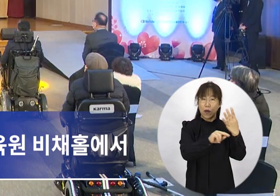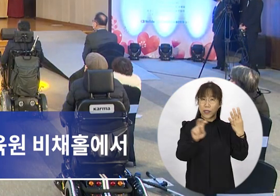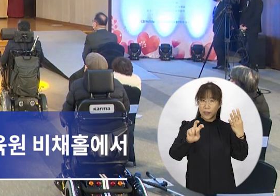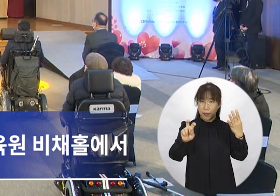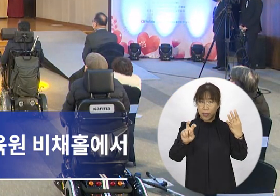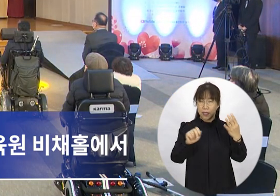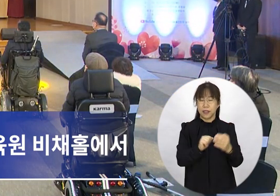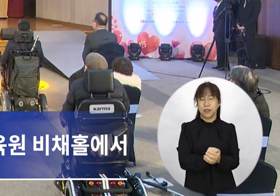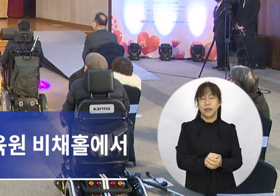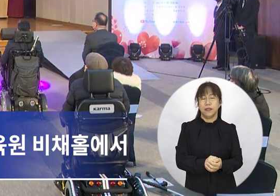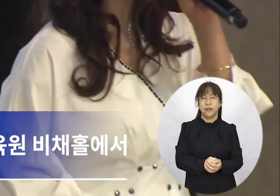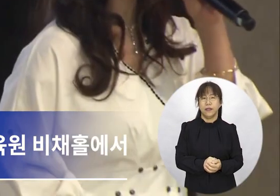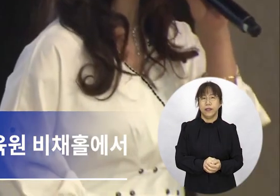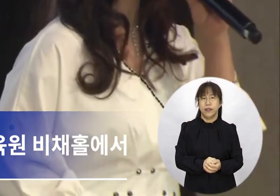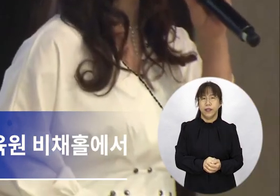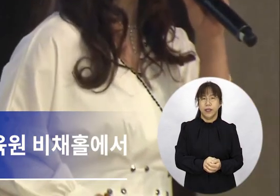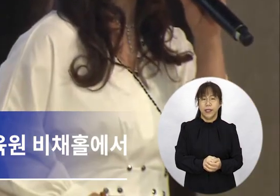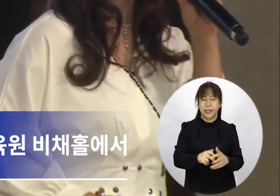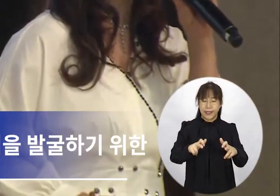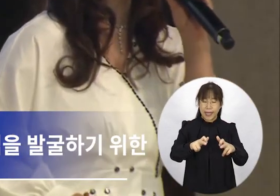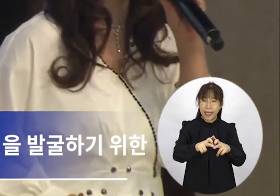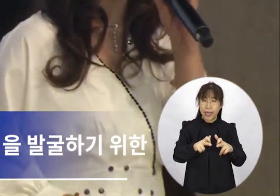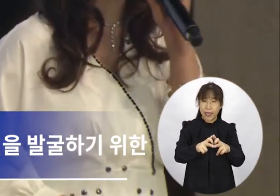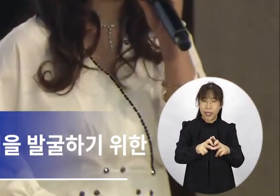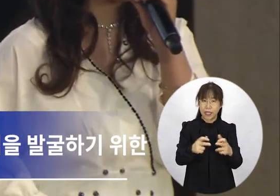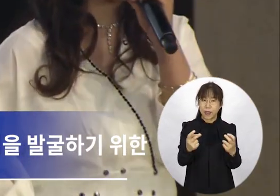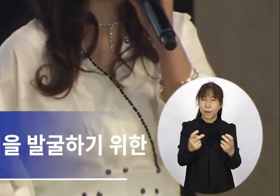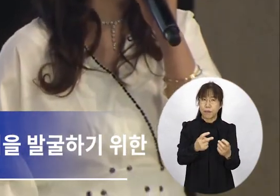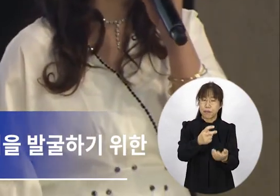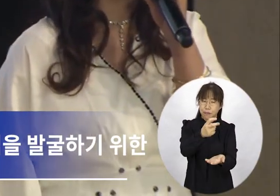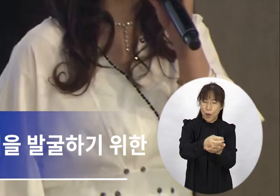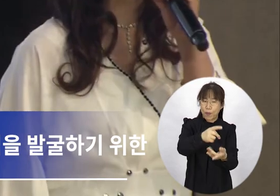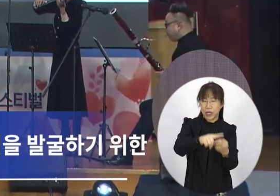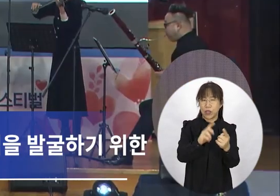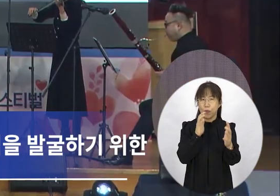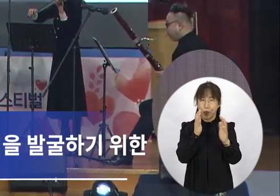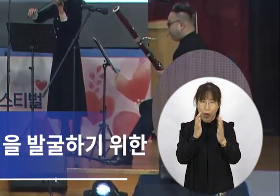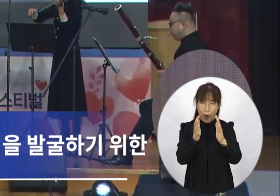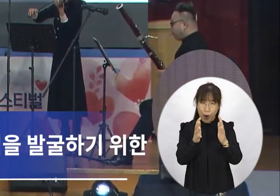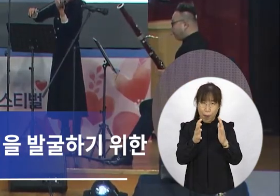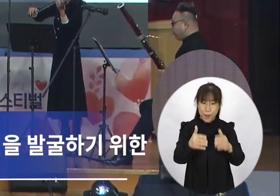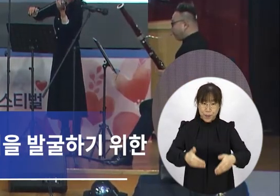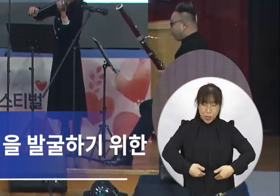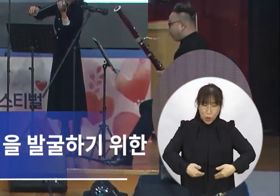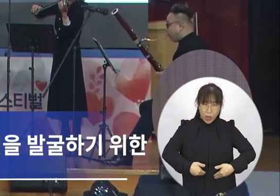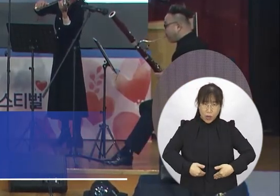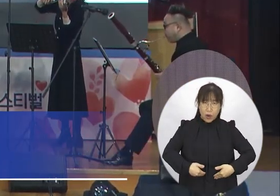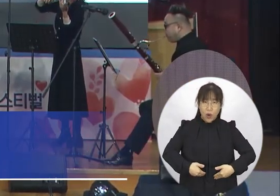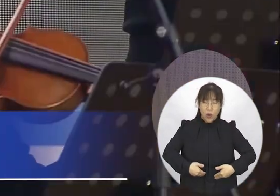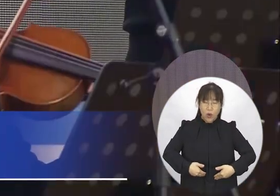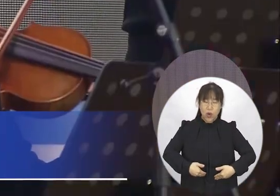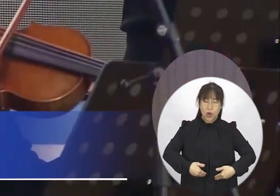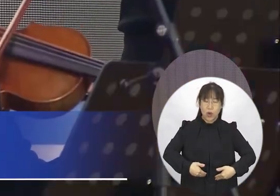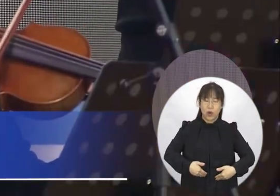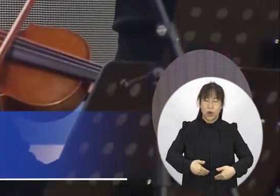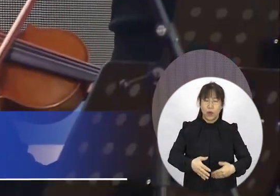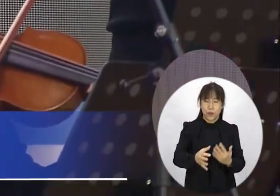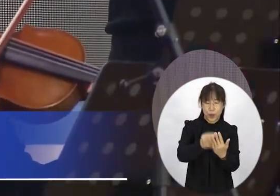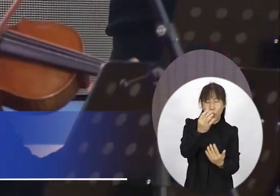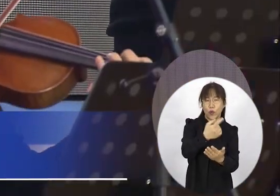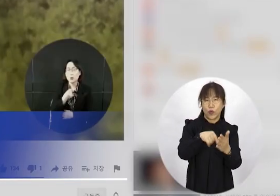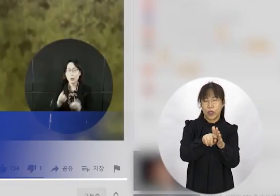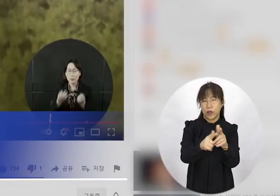2시 누리평생교육원 비채홀에서 장애인 정책에 대해 토론하고 필요한 사업을 발굴하기 위한 장애인 정책